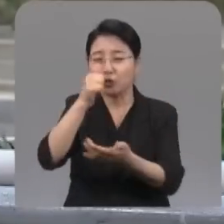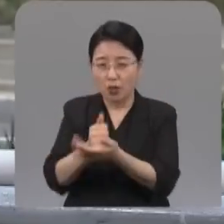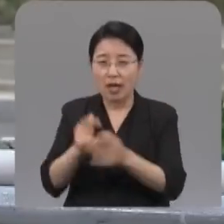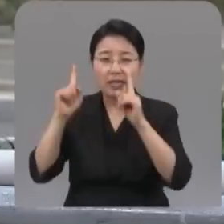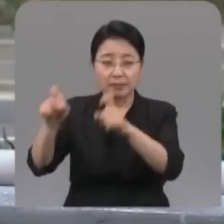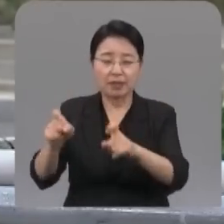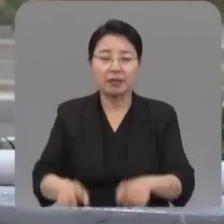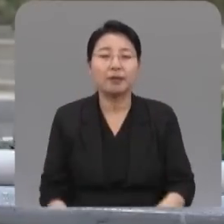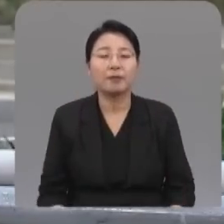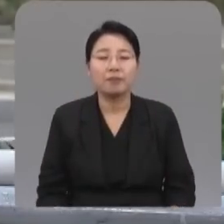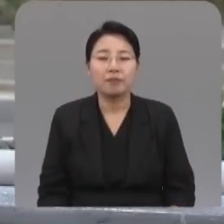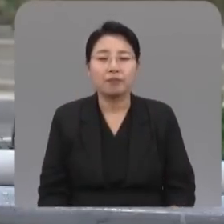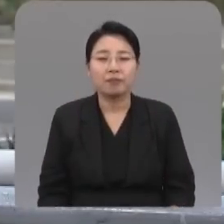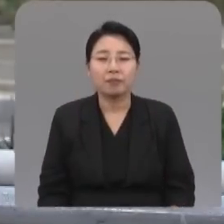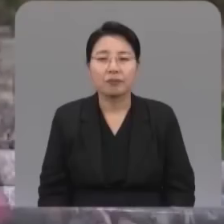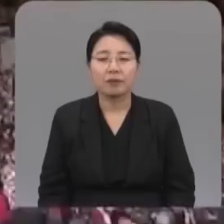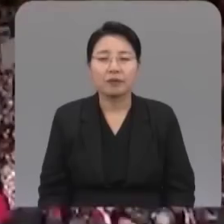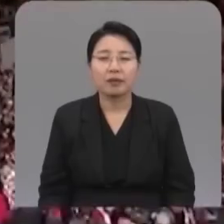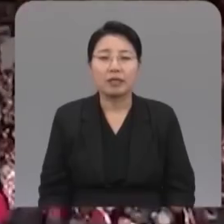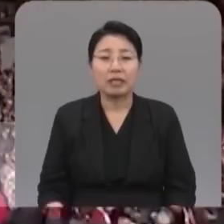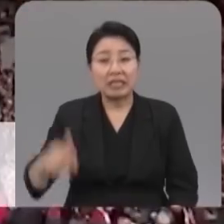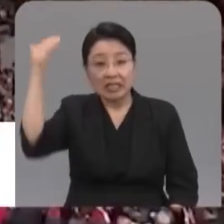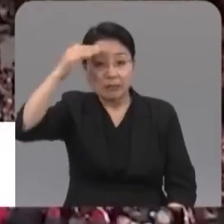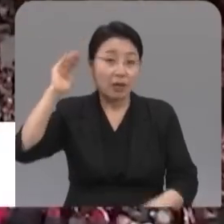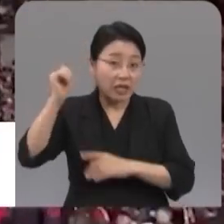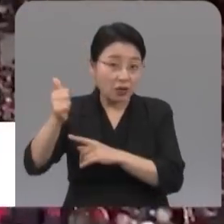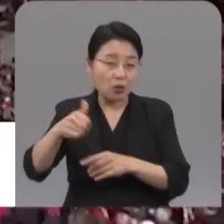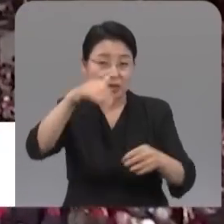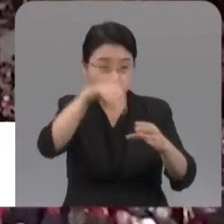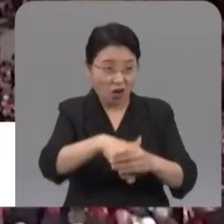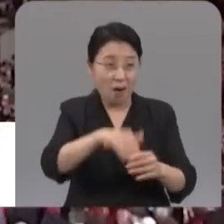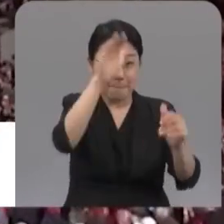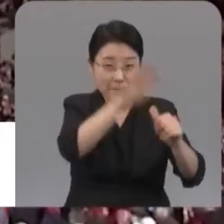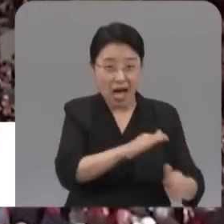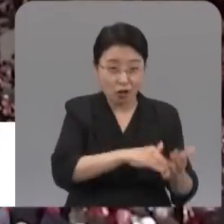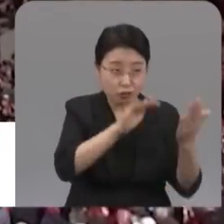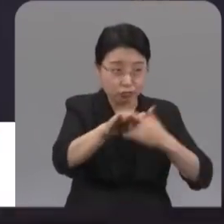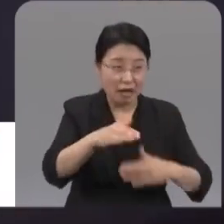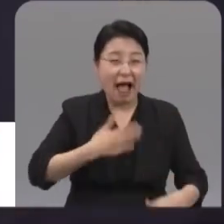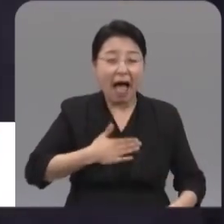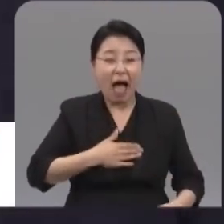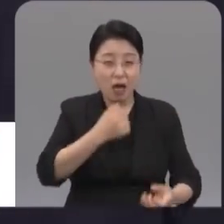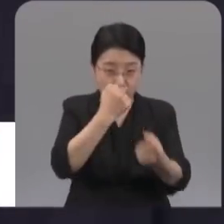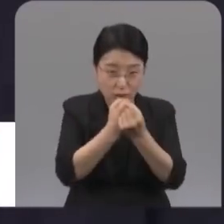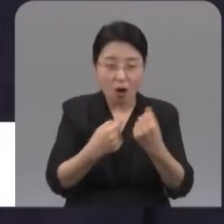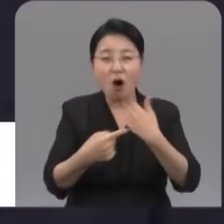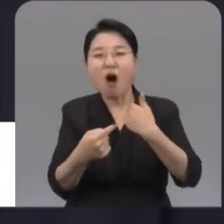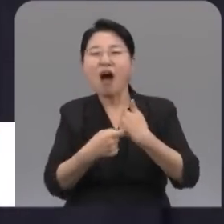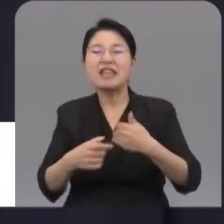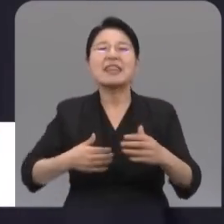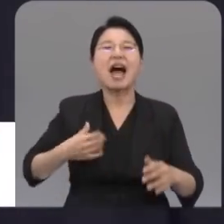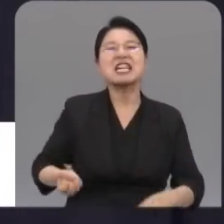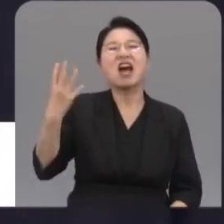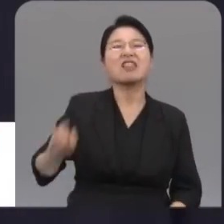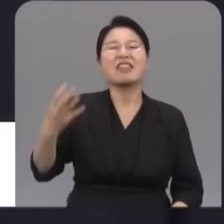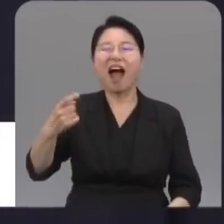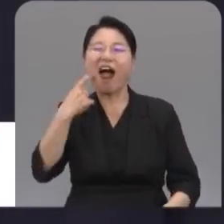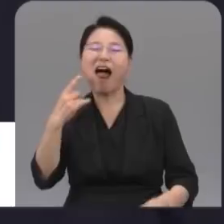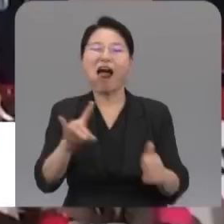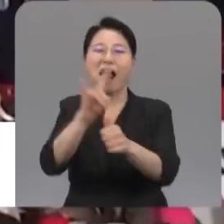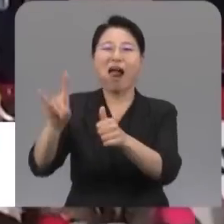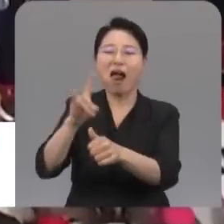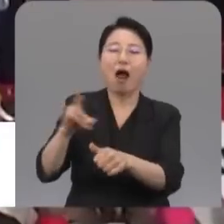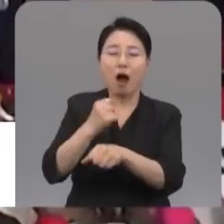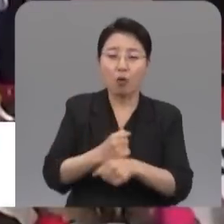받고 있습니다. 구체적으로는 트럼프 전 대통령이 선거에 진 걸 알면서도 이겼다고 지속적으로 거짓말을 했고 또